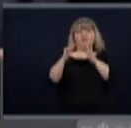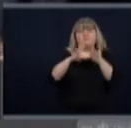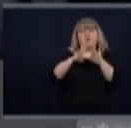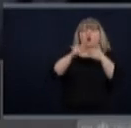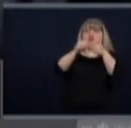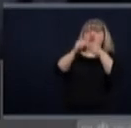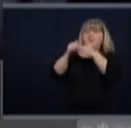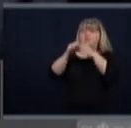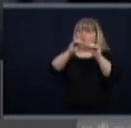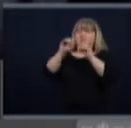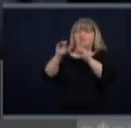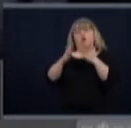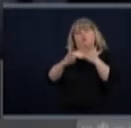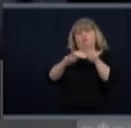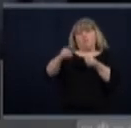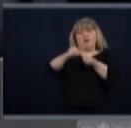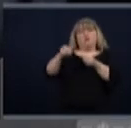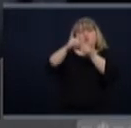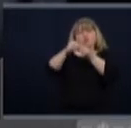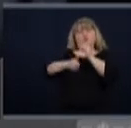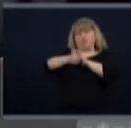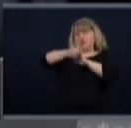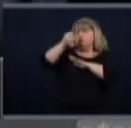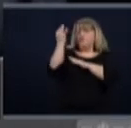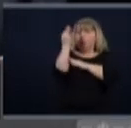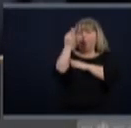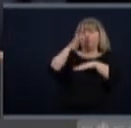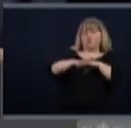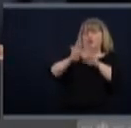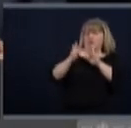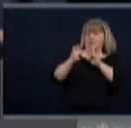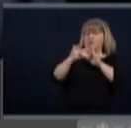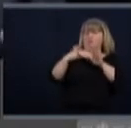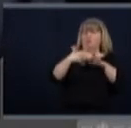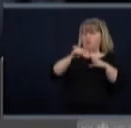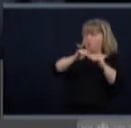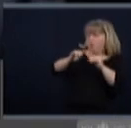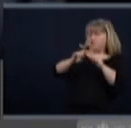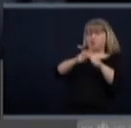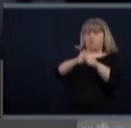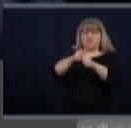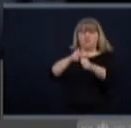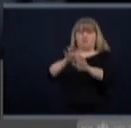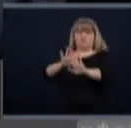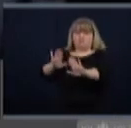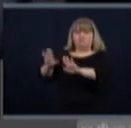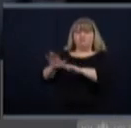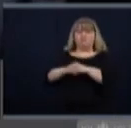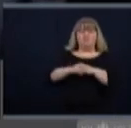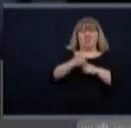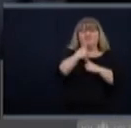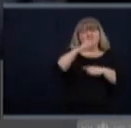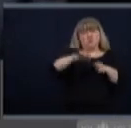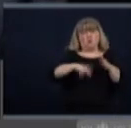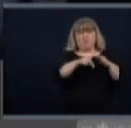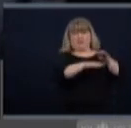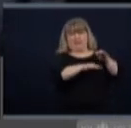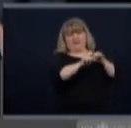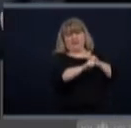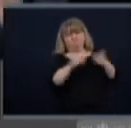donc d'enseigner à distance à ces personnes-là. C'est plus facile qu'au primaire.